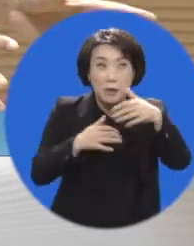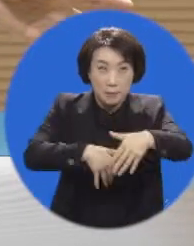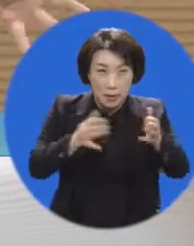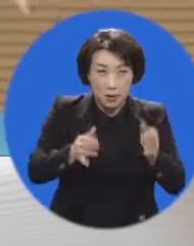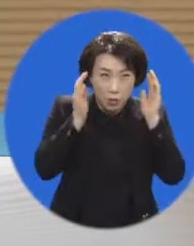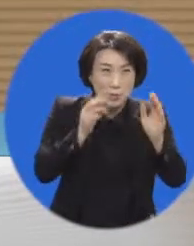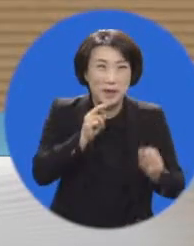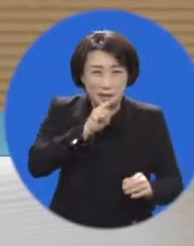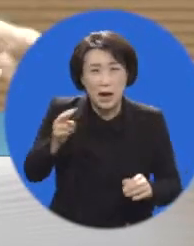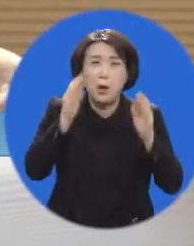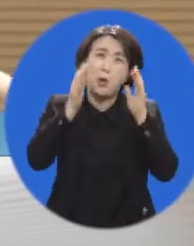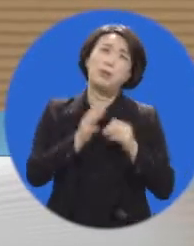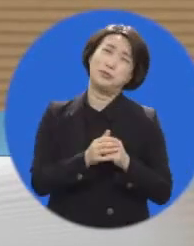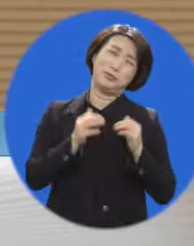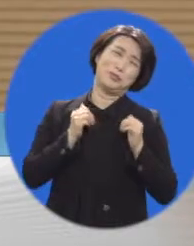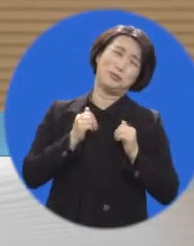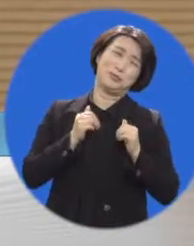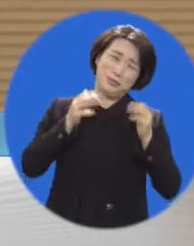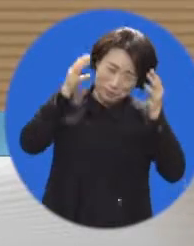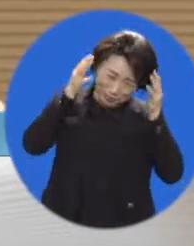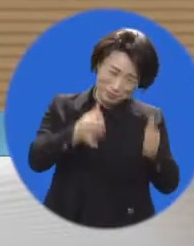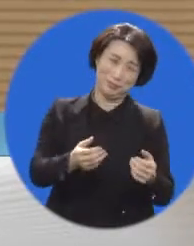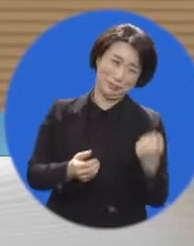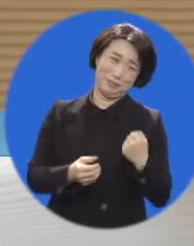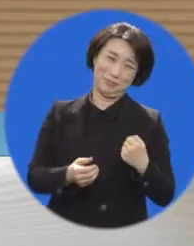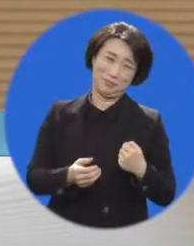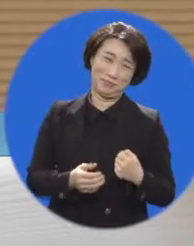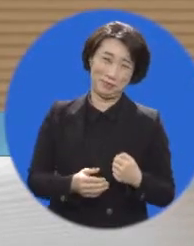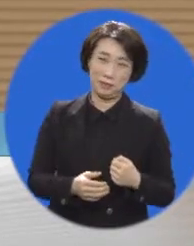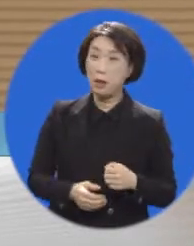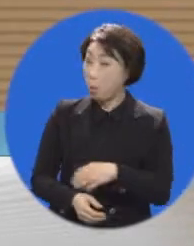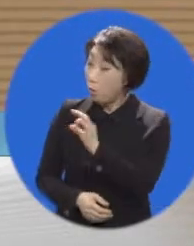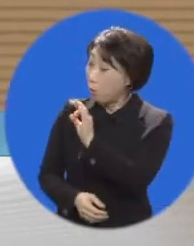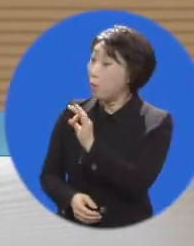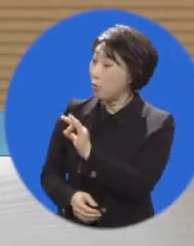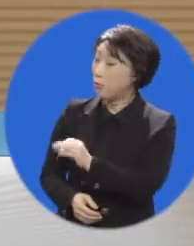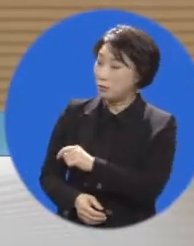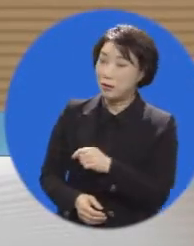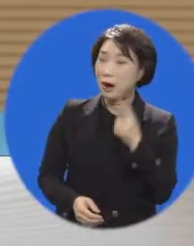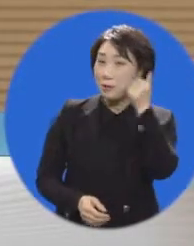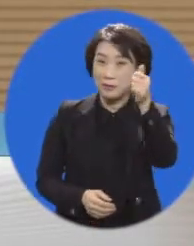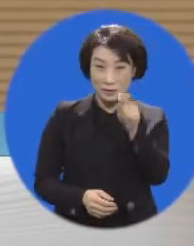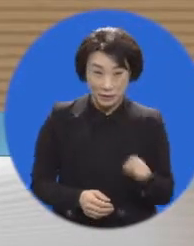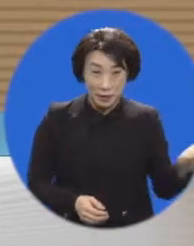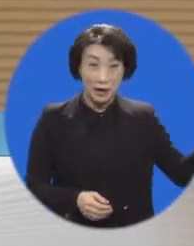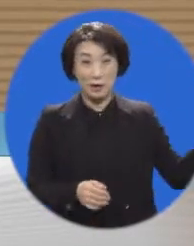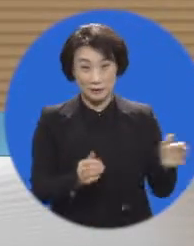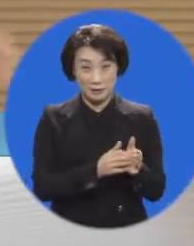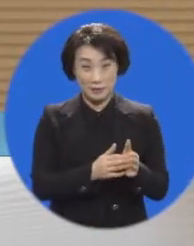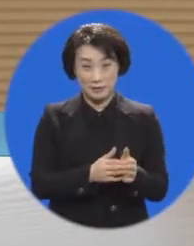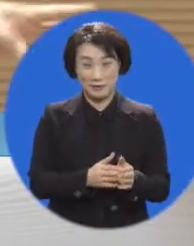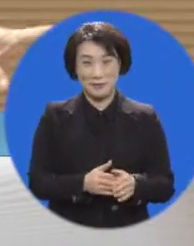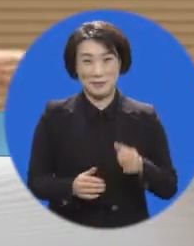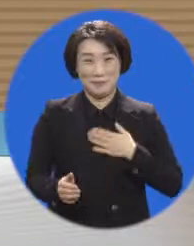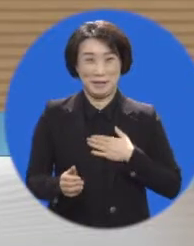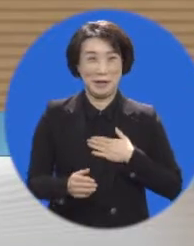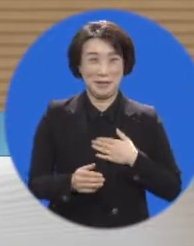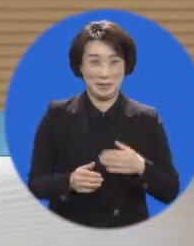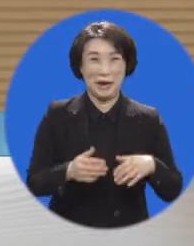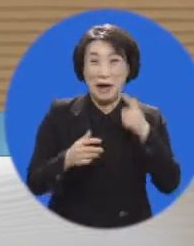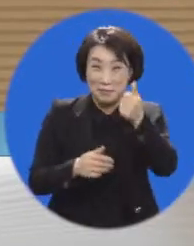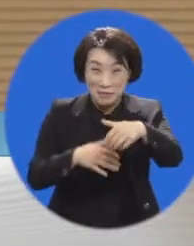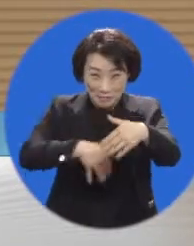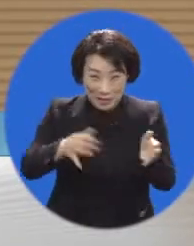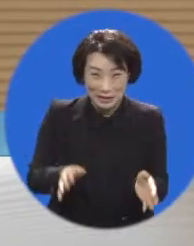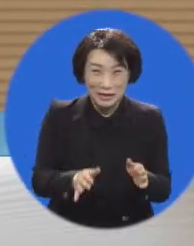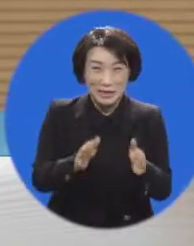방에서야 공부가 집중될 것 같아요. 그래라. 그러다가 제 아버지가요. 책 딱 펴놓고 무릎 꿇고